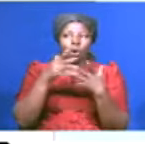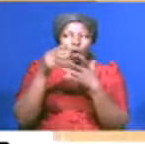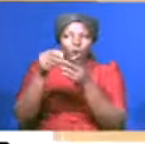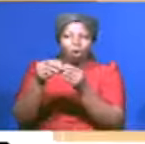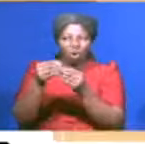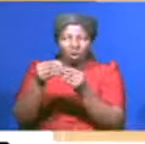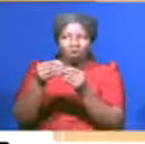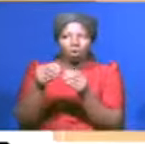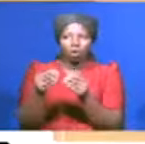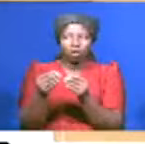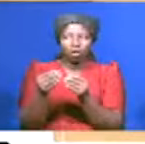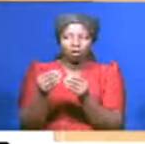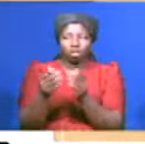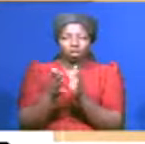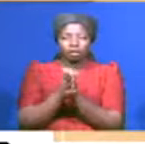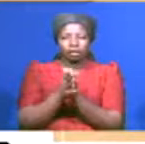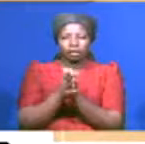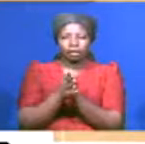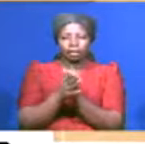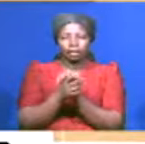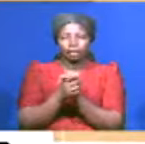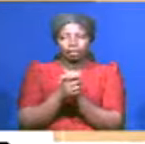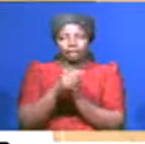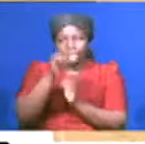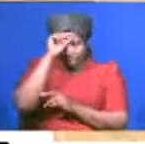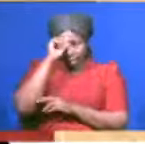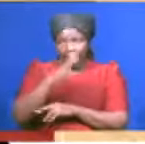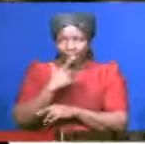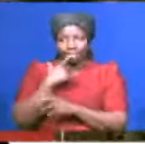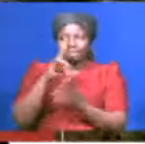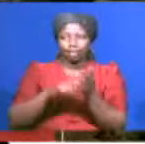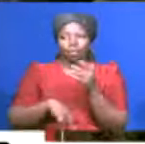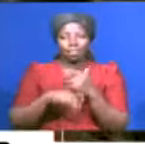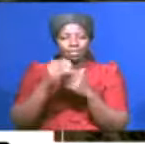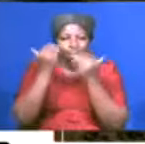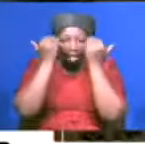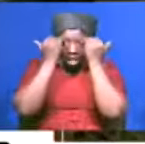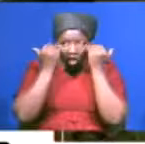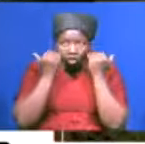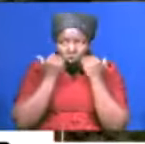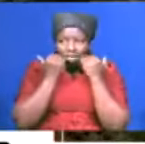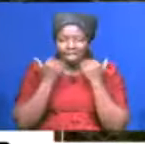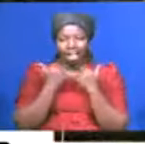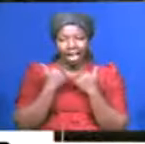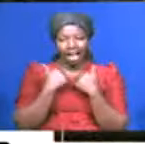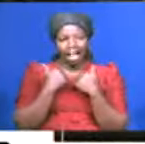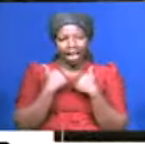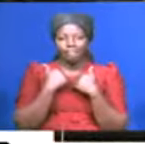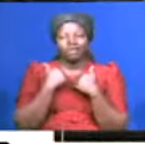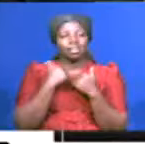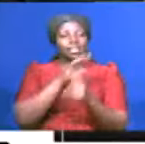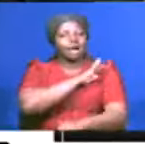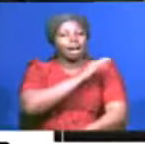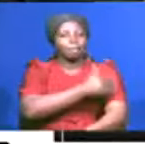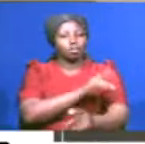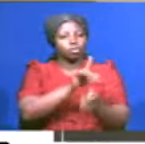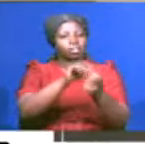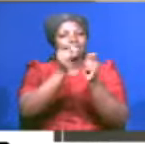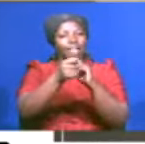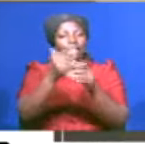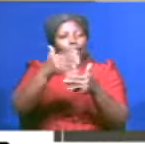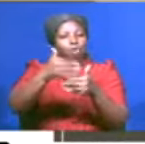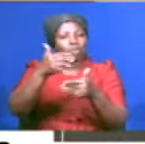mipaka. Gavana Kilonzo amesema kuwa mahakama haina uwezo wa kubadilisha mipaka nchini ila tu bunge